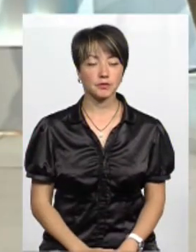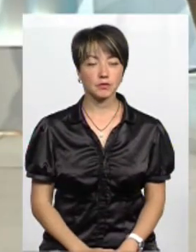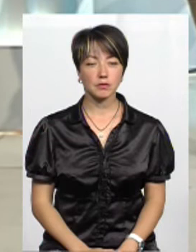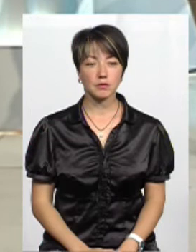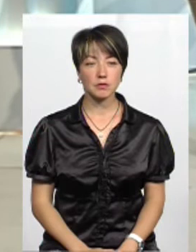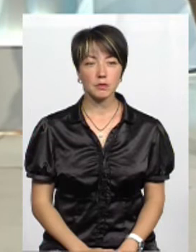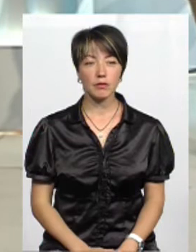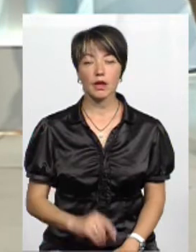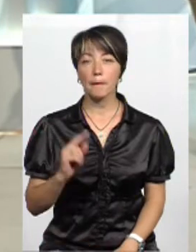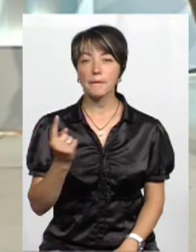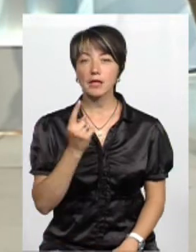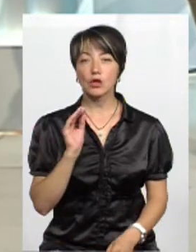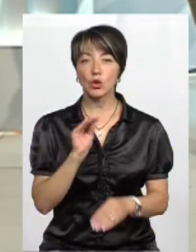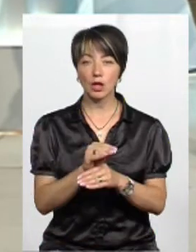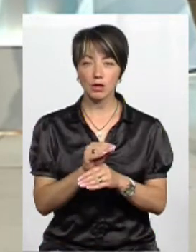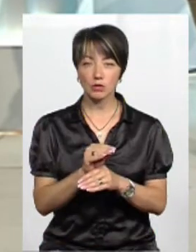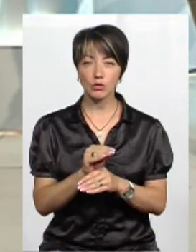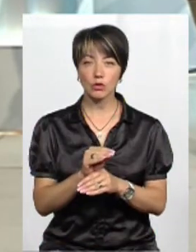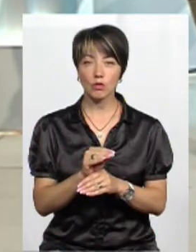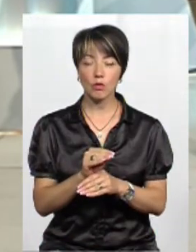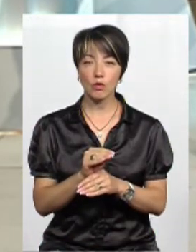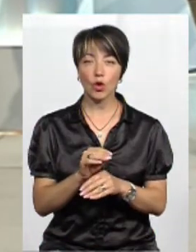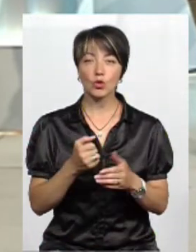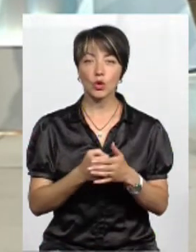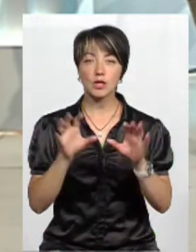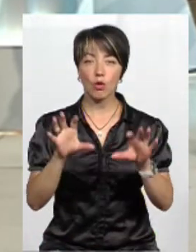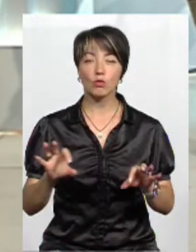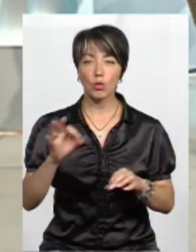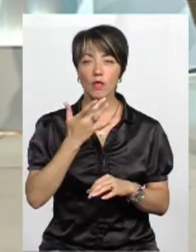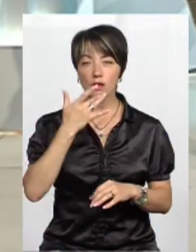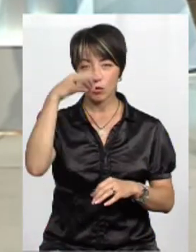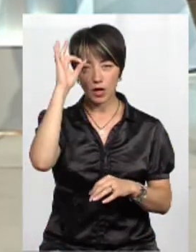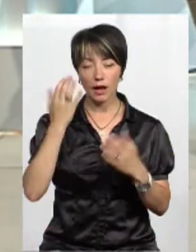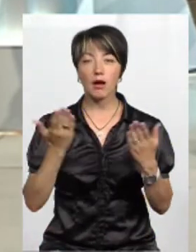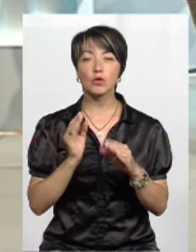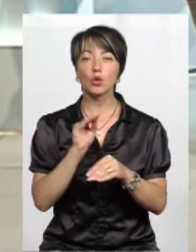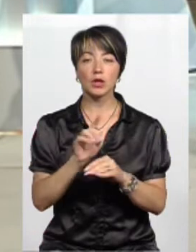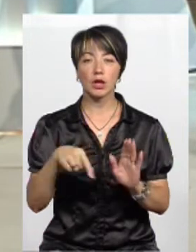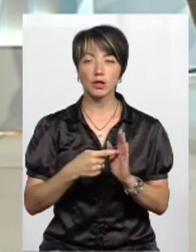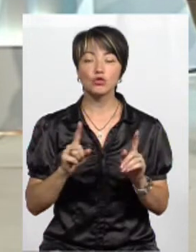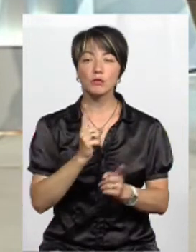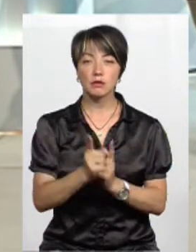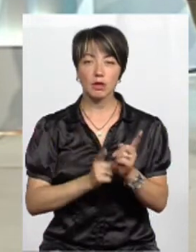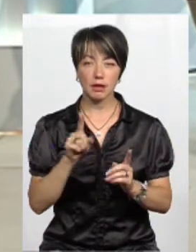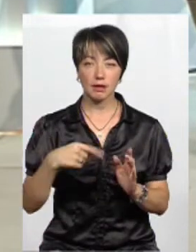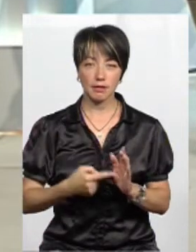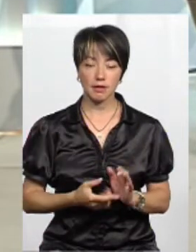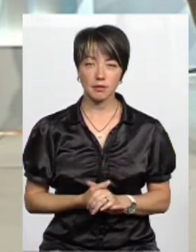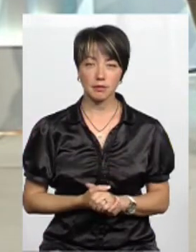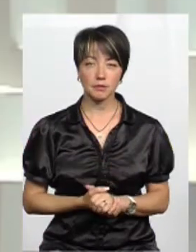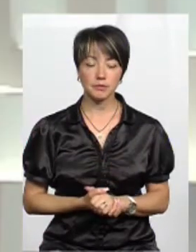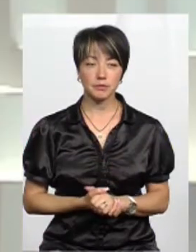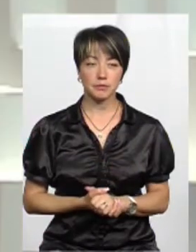питання. Перший додаток, доповнення, можливо, до закону про Нацполіцію, ви б який додали? Що б змінили? 20